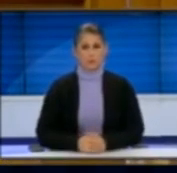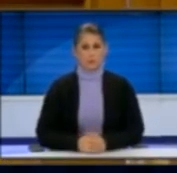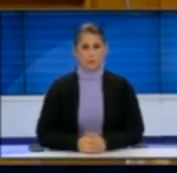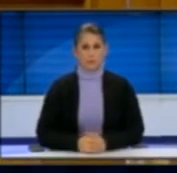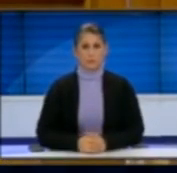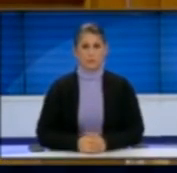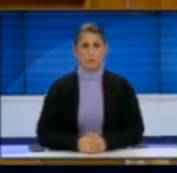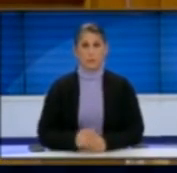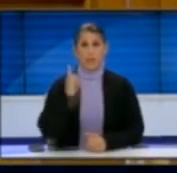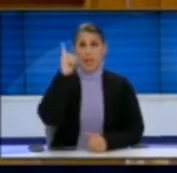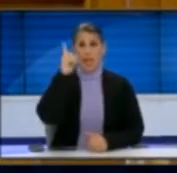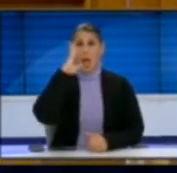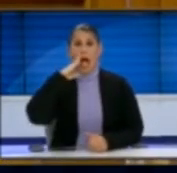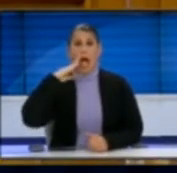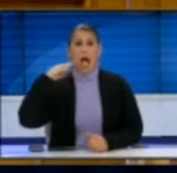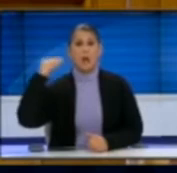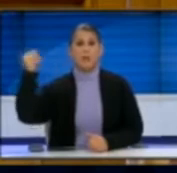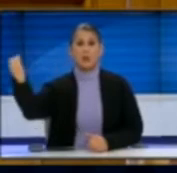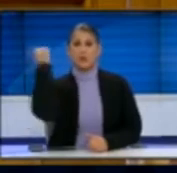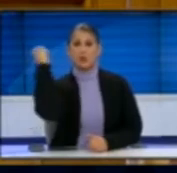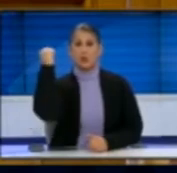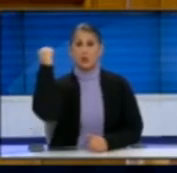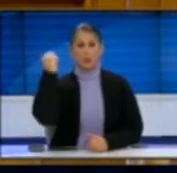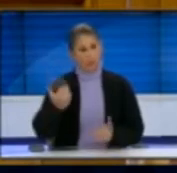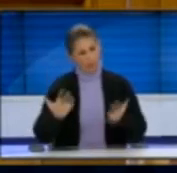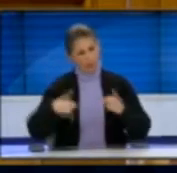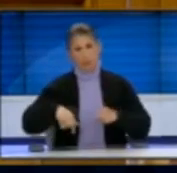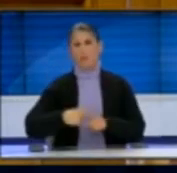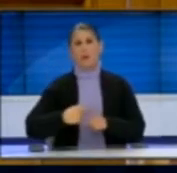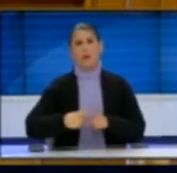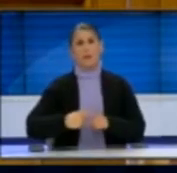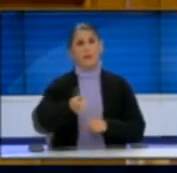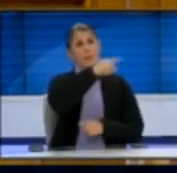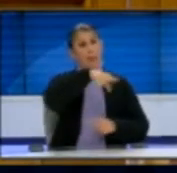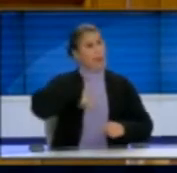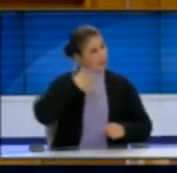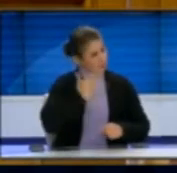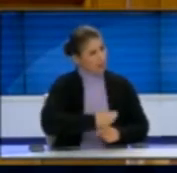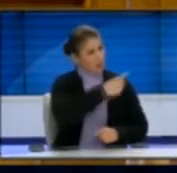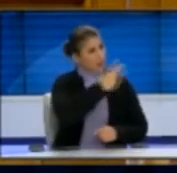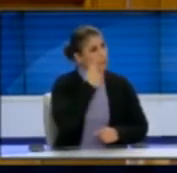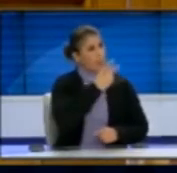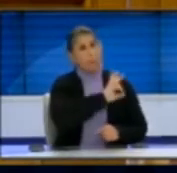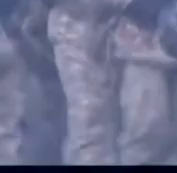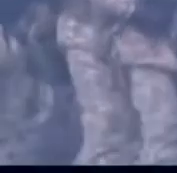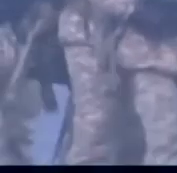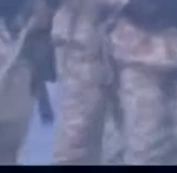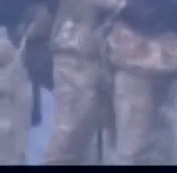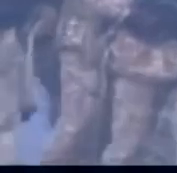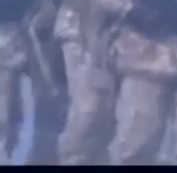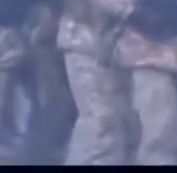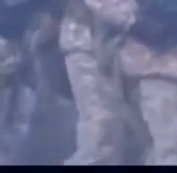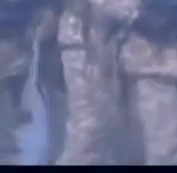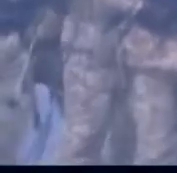Ενός ανδρός αρχή δεν υπάρχει στην Ελλάδα. Σε άλλες χώρες υπάρχει και είδαμε που οδήγησε αυτό. Έχουμε